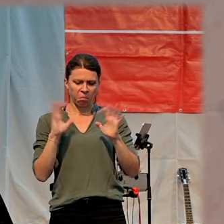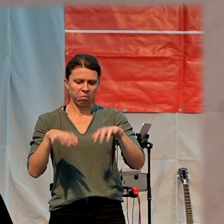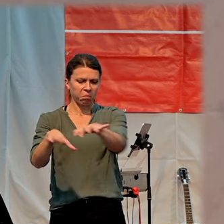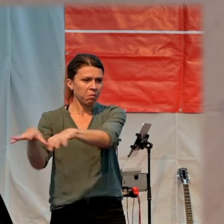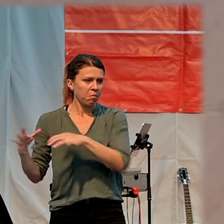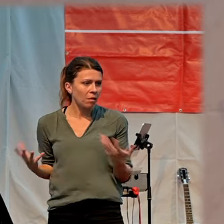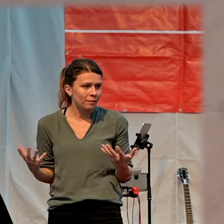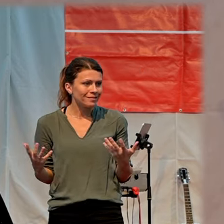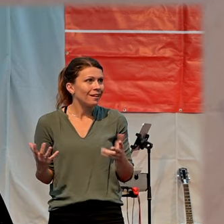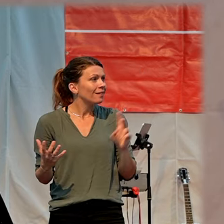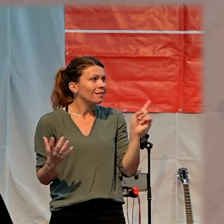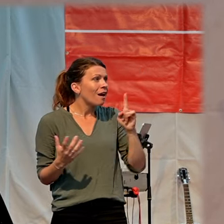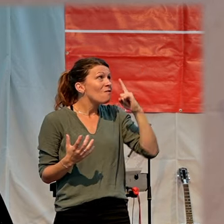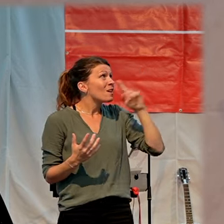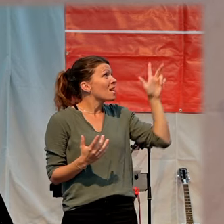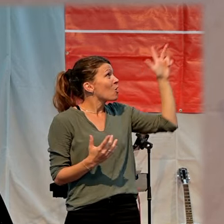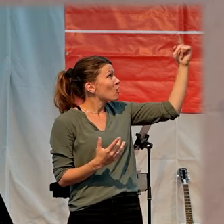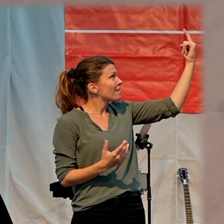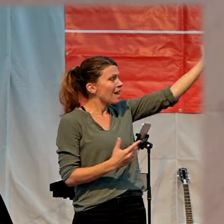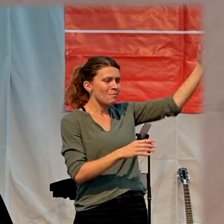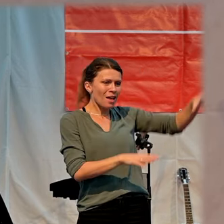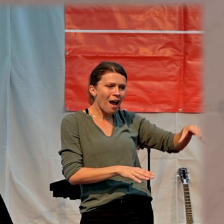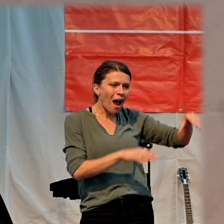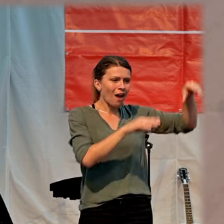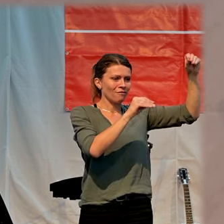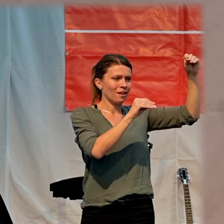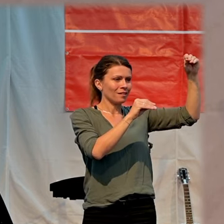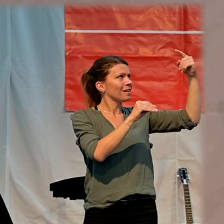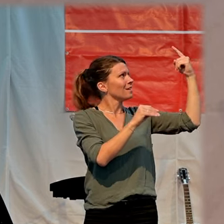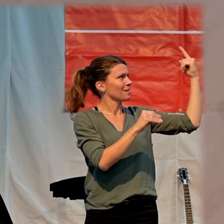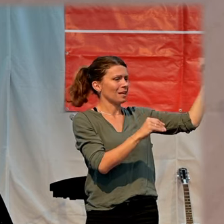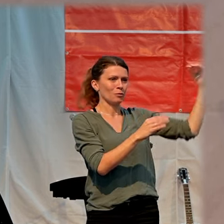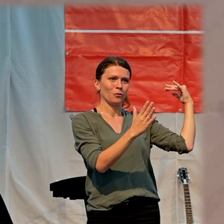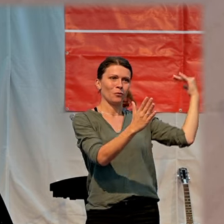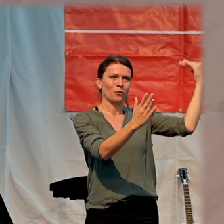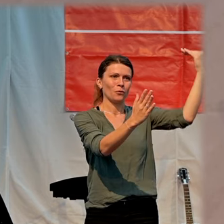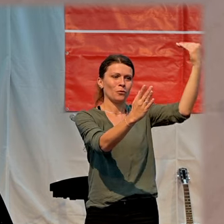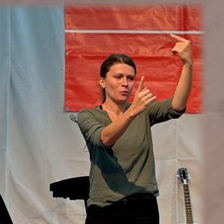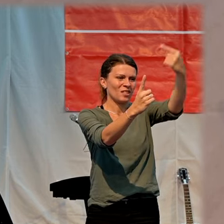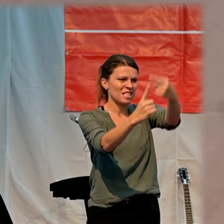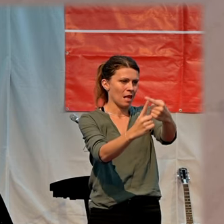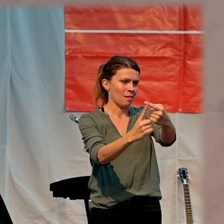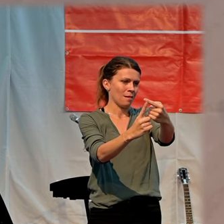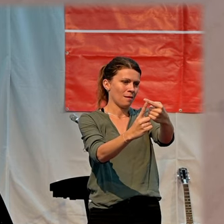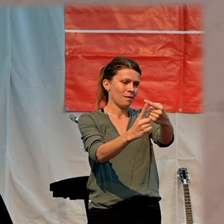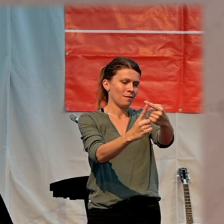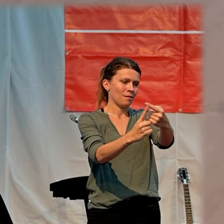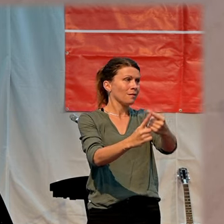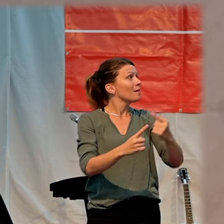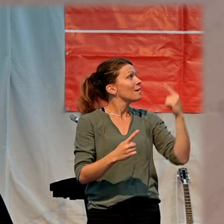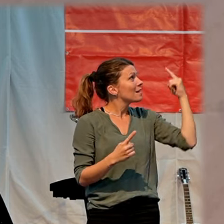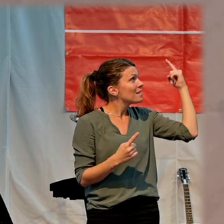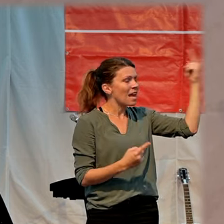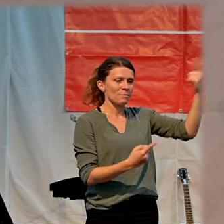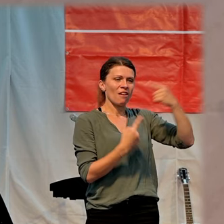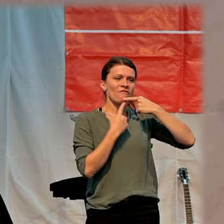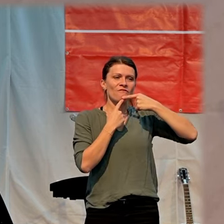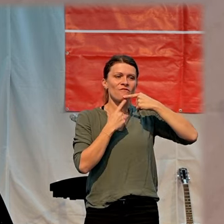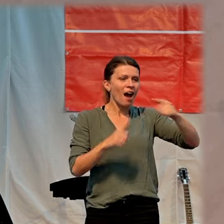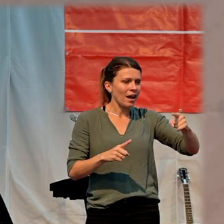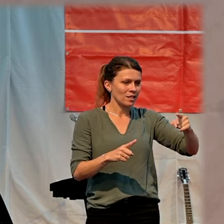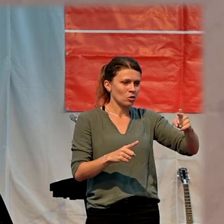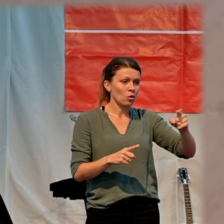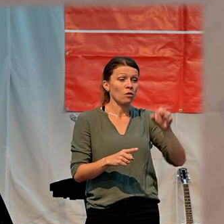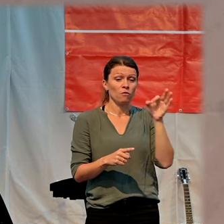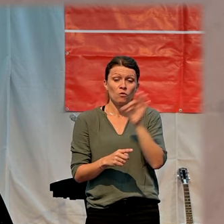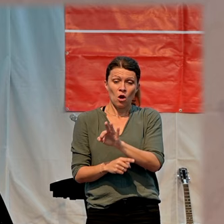Was Gott anfängt, das führt er auch zum Ziel. Und er hat seine Verheißung gegeben, seinem Volk